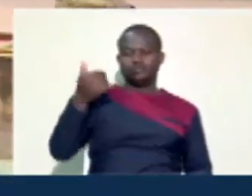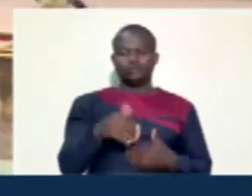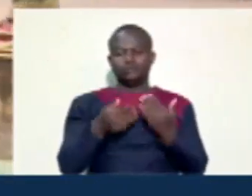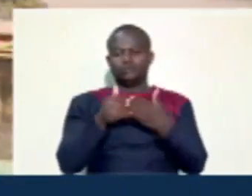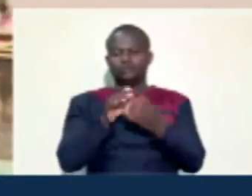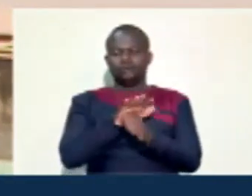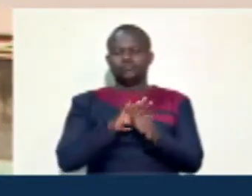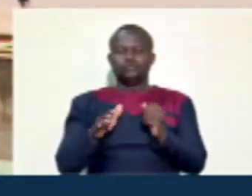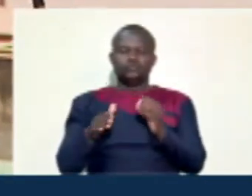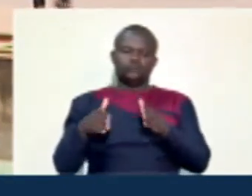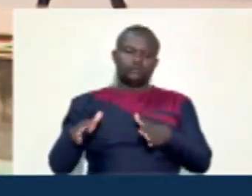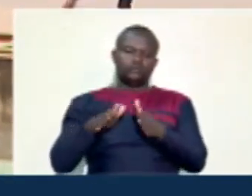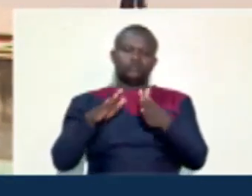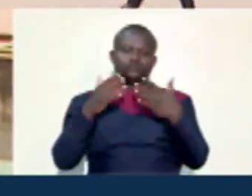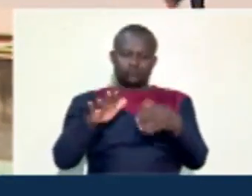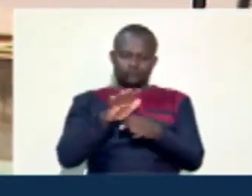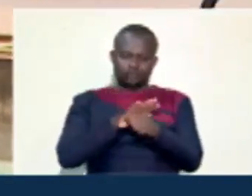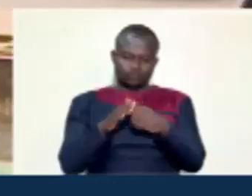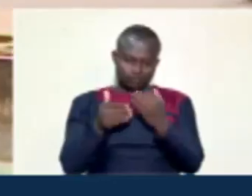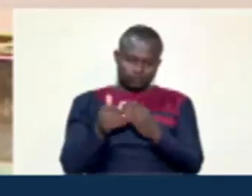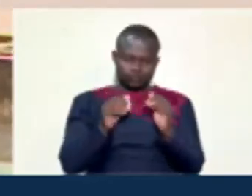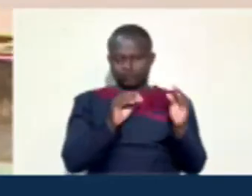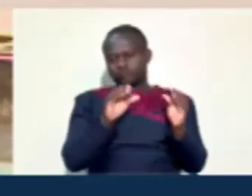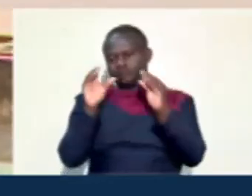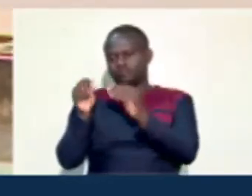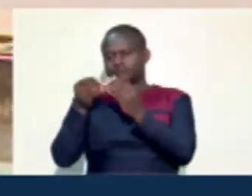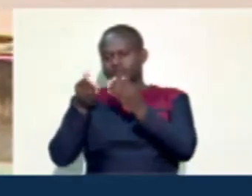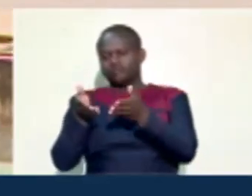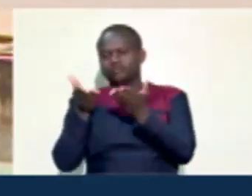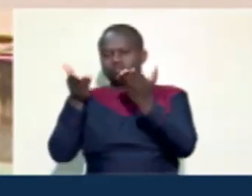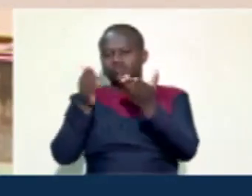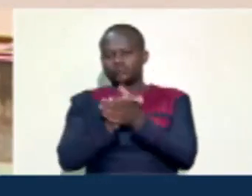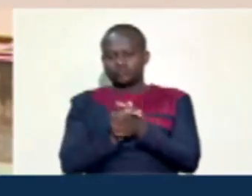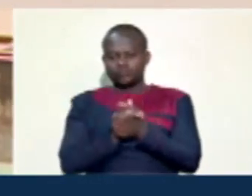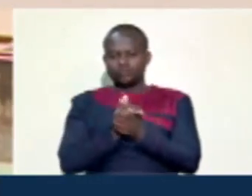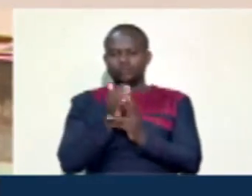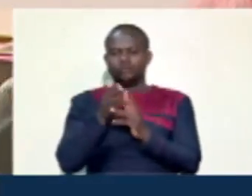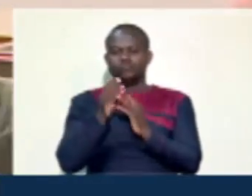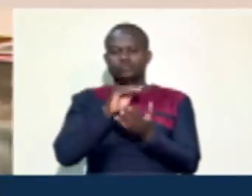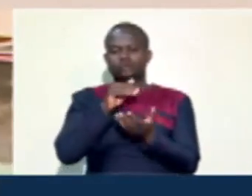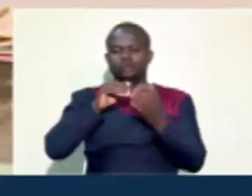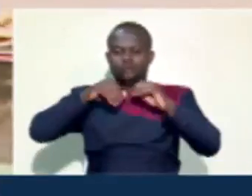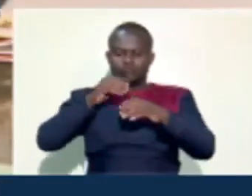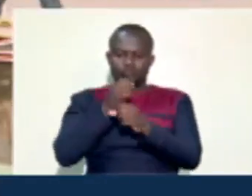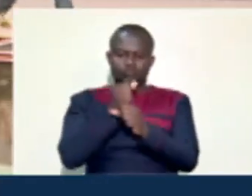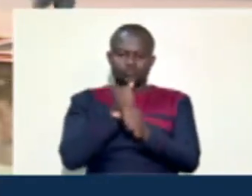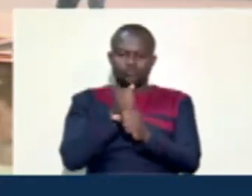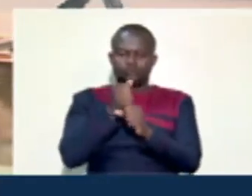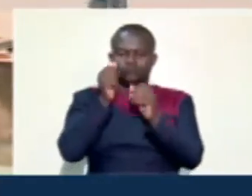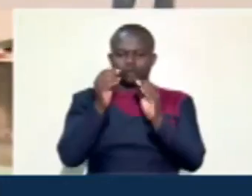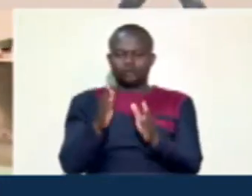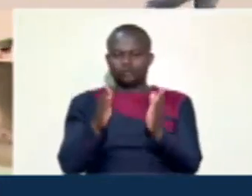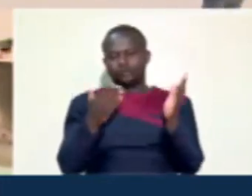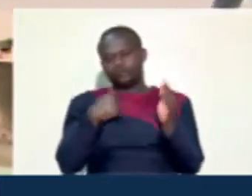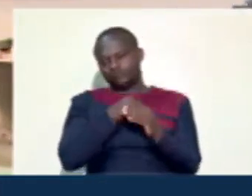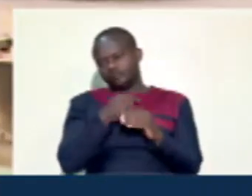twujuje n'umuhanda ukaba wuzuye, tukaba twari tugiye kwimukira rero kuri iki cya ruguru kiri hagati y'amashyirahamwe ndetse na gare ya Nyabugogo.